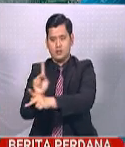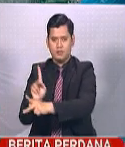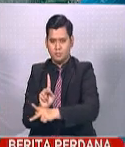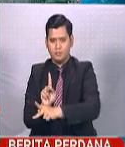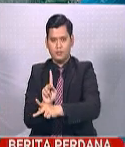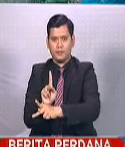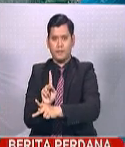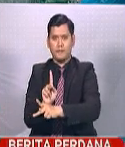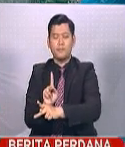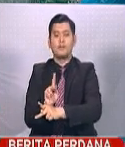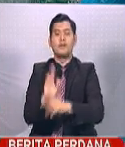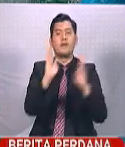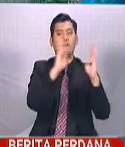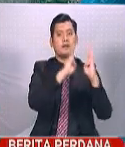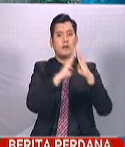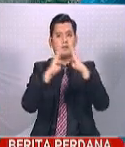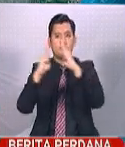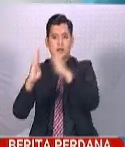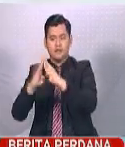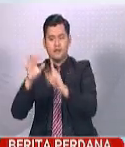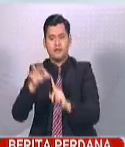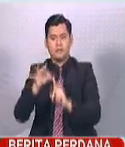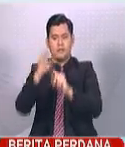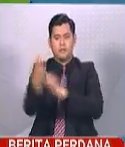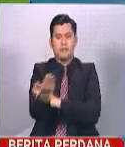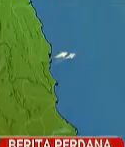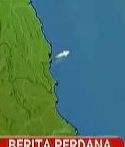ramalan cuaca bandar-bandar utama pagi